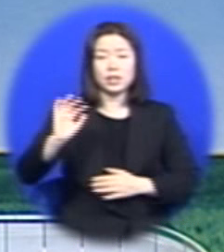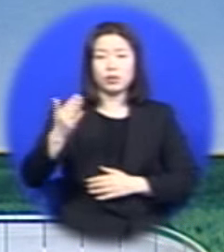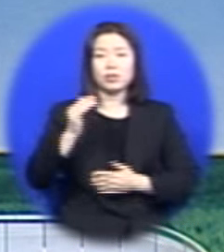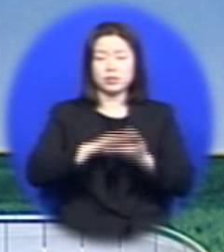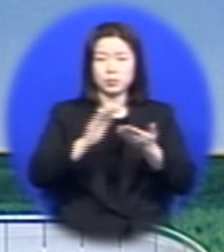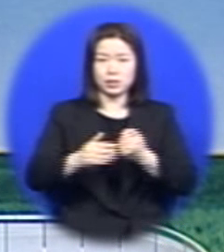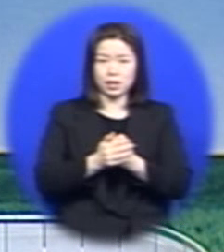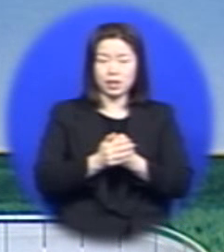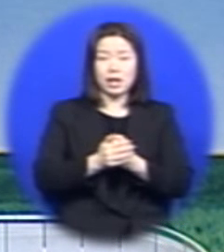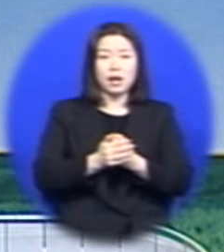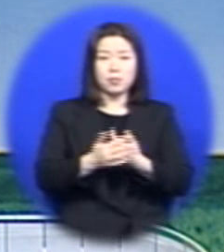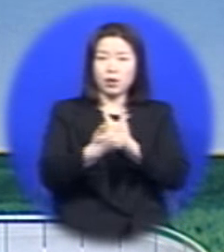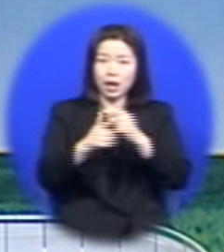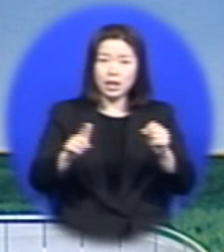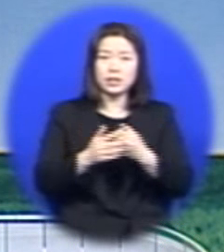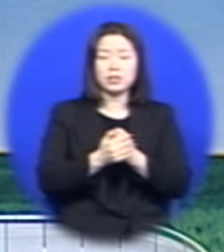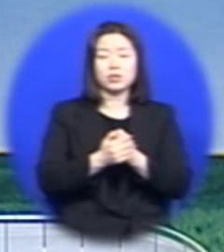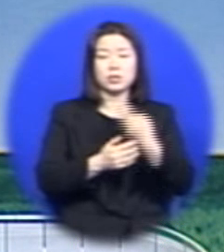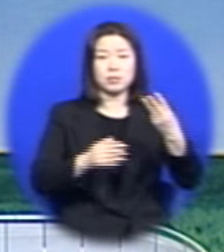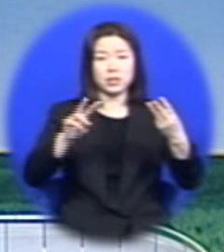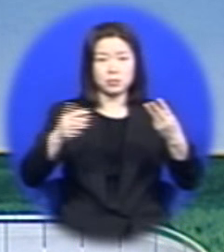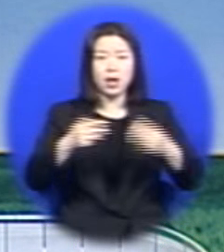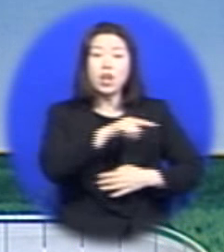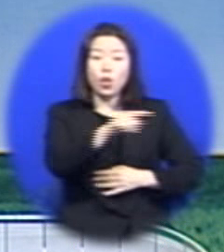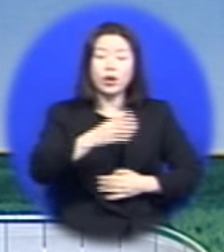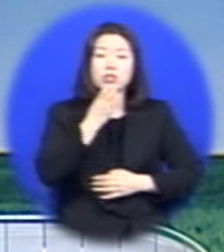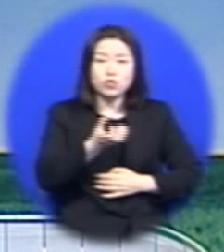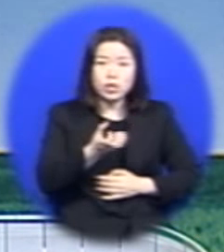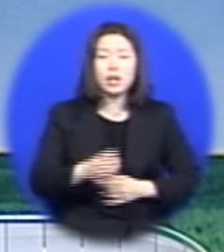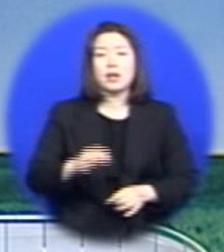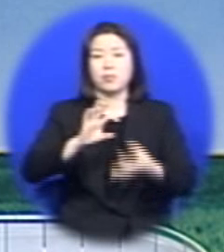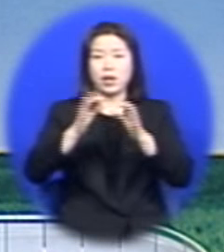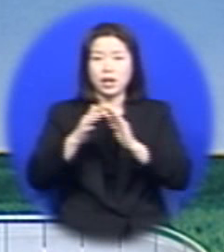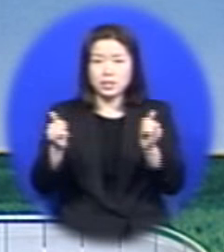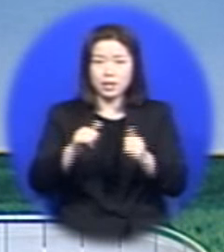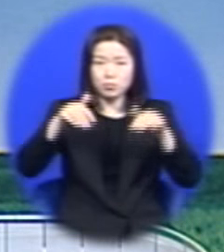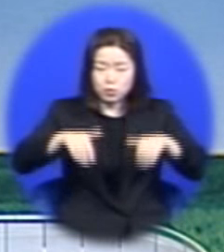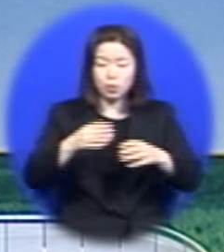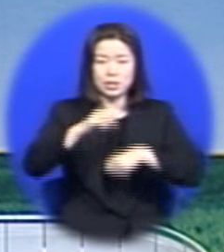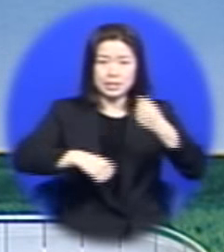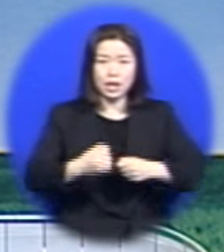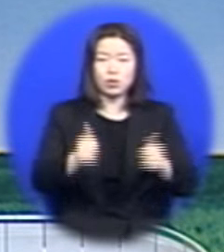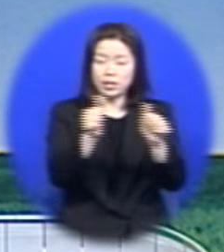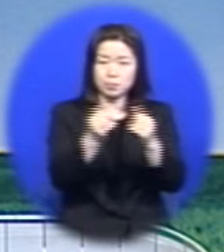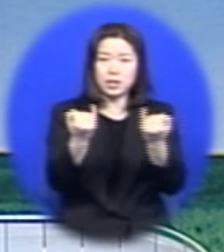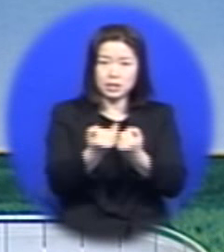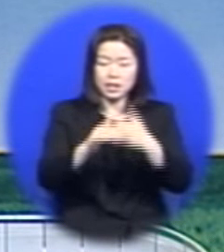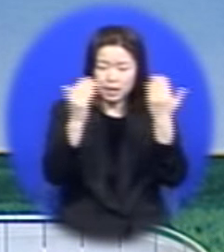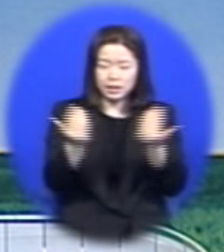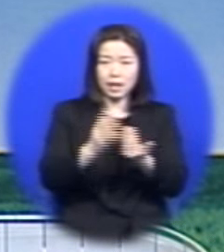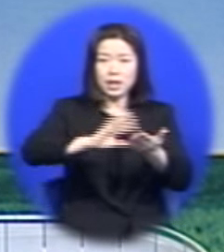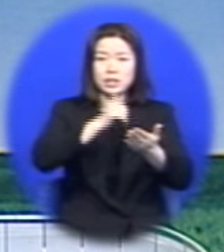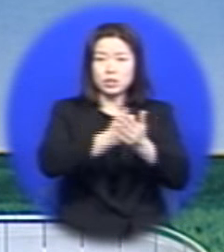갈라디아서 3장 28절에 너희는 유대인이나 헬라인이나 종이나 자유인이나 남자나 여자나 다